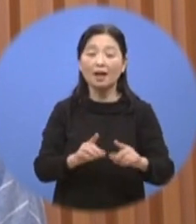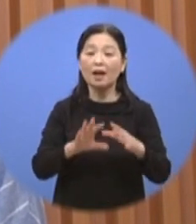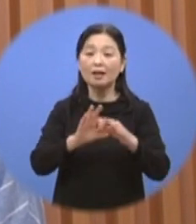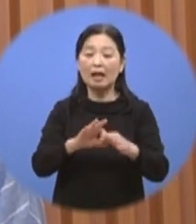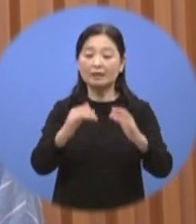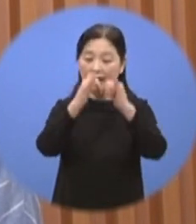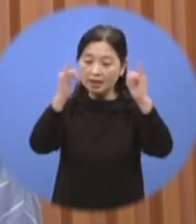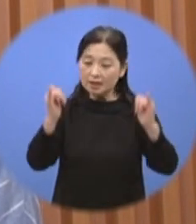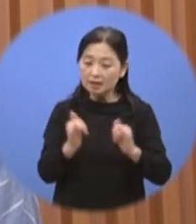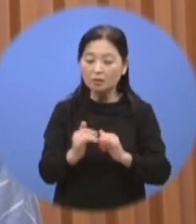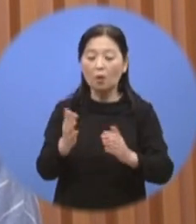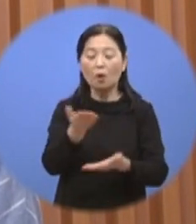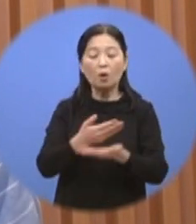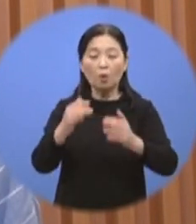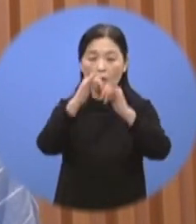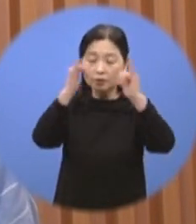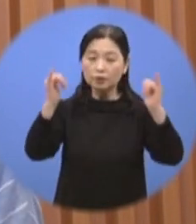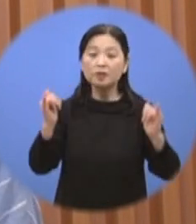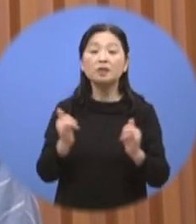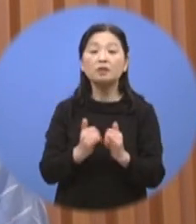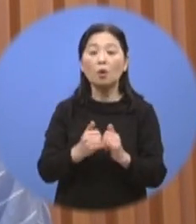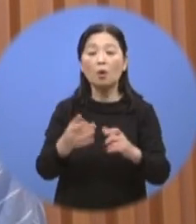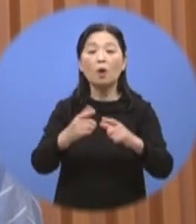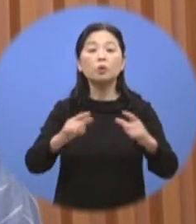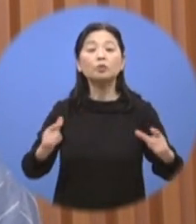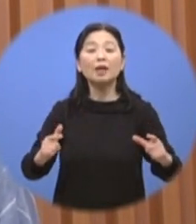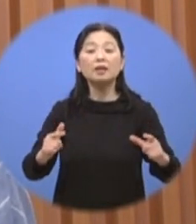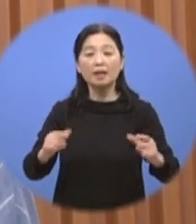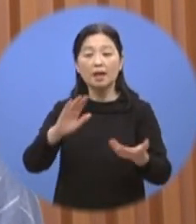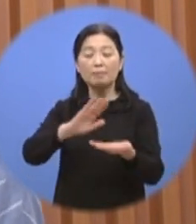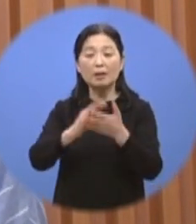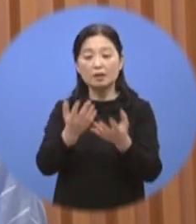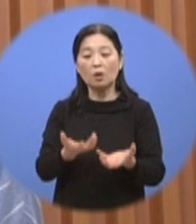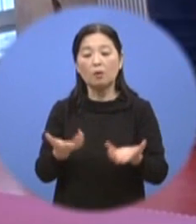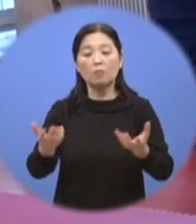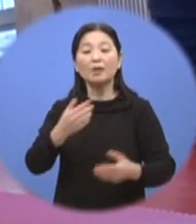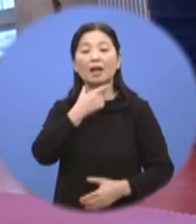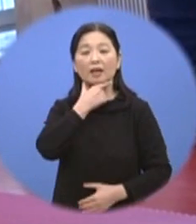を潤っていけたら、潤すことができたらいいなと思っております。